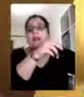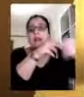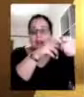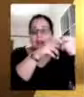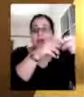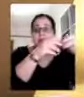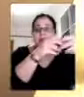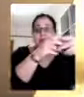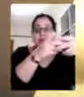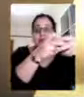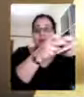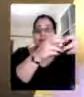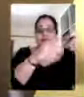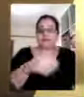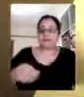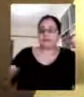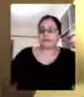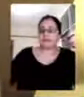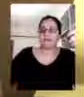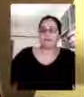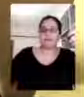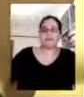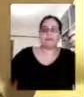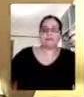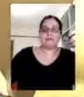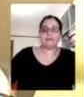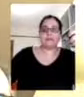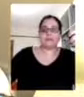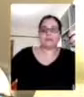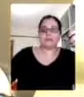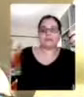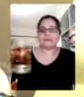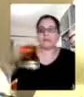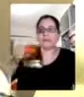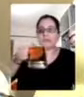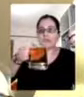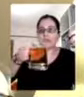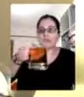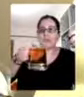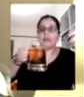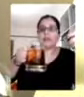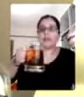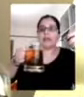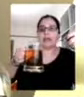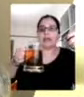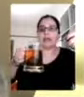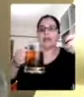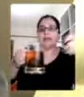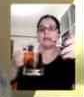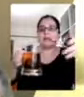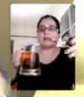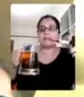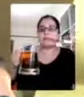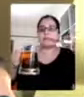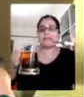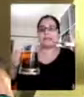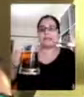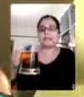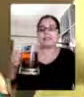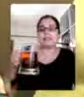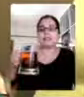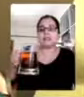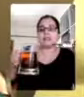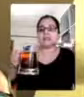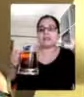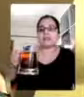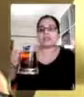Ve de üstüne ne olduğunu yazıp ziploku kapatıp o şekilde koyuyorum içine şey yani kavanozları. Aynen. Ben de bu